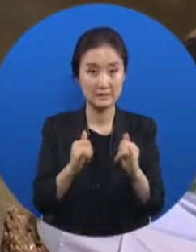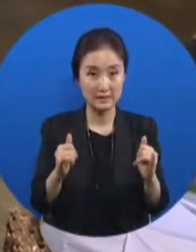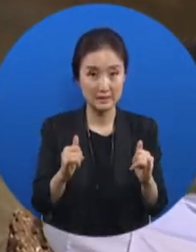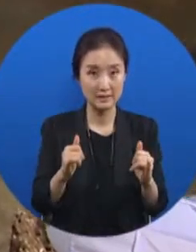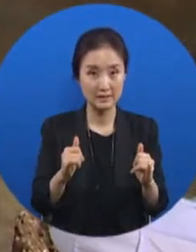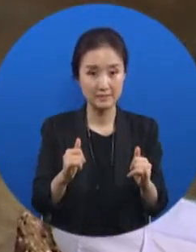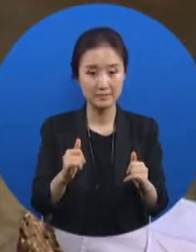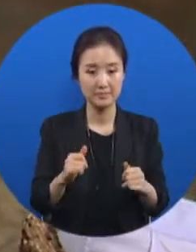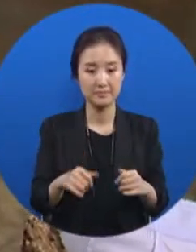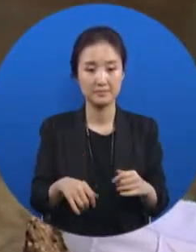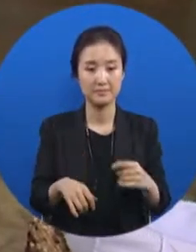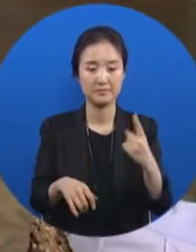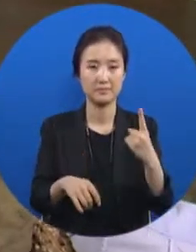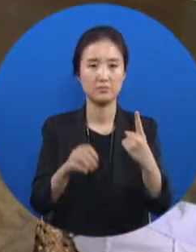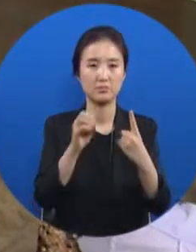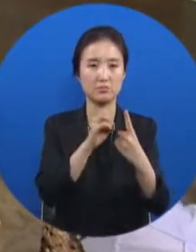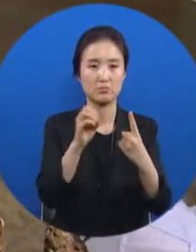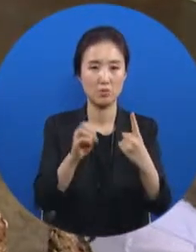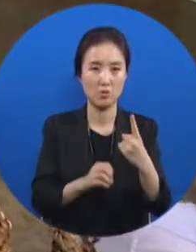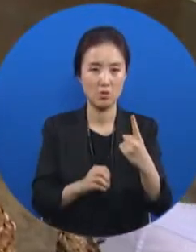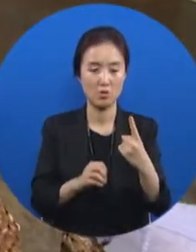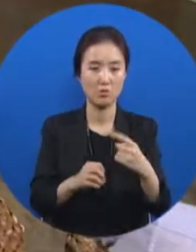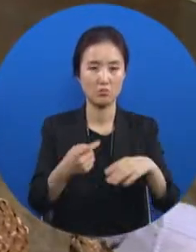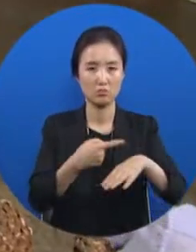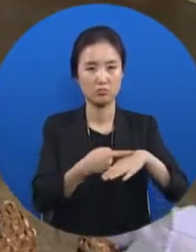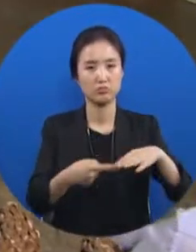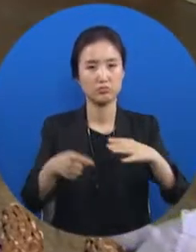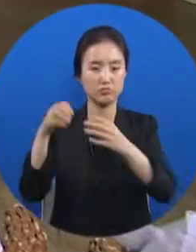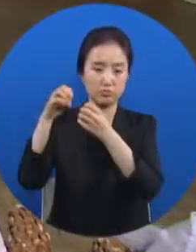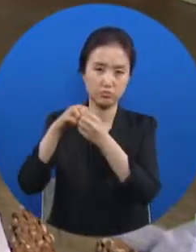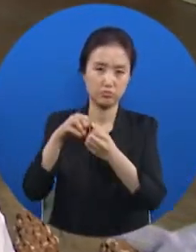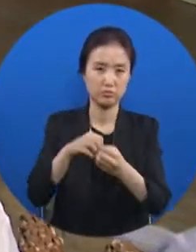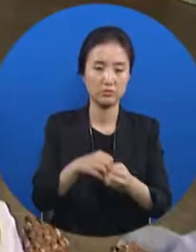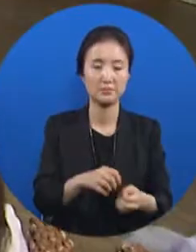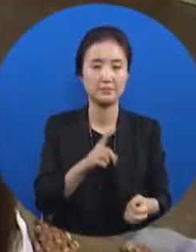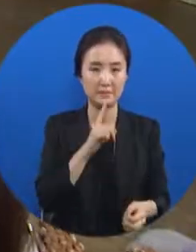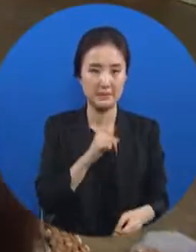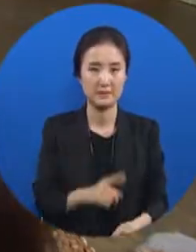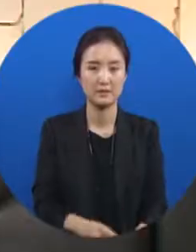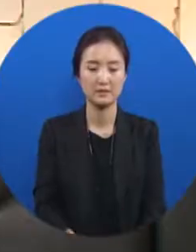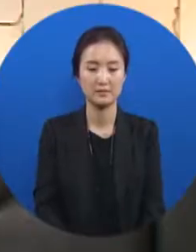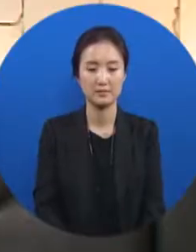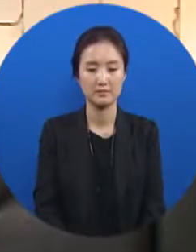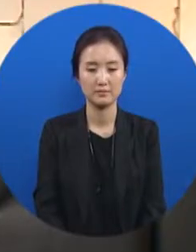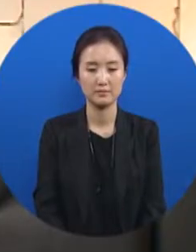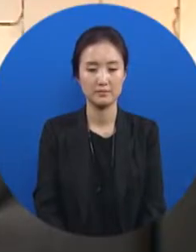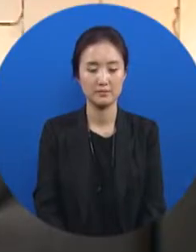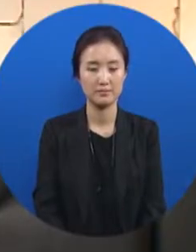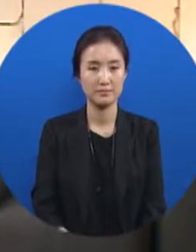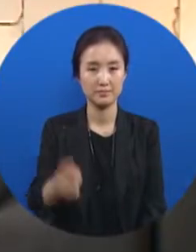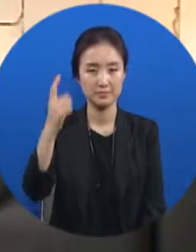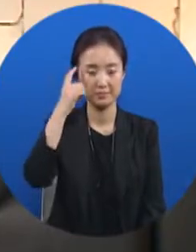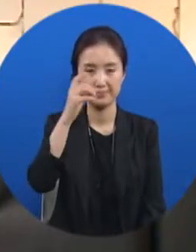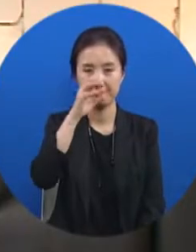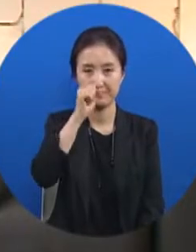1%가 유전이 됩니다. 진짜로. 통계상 그렇다고 하더라고요. 그러면 머리가 좋은 사람 1%는 죽었다